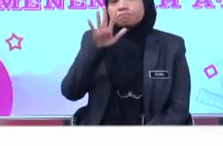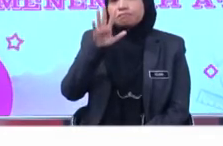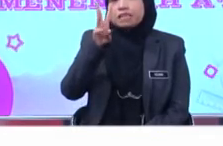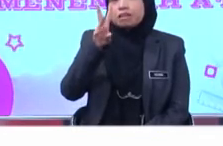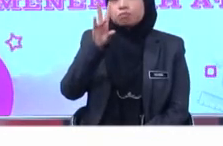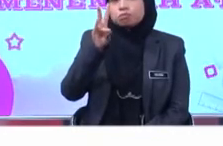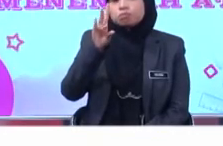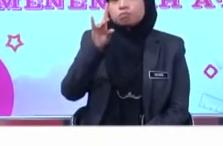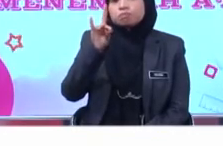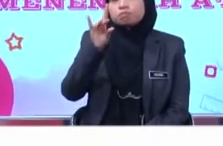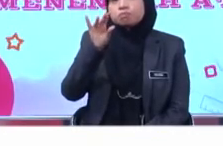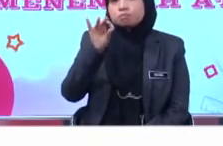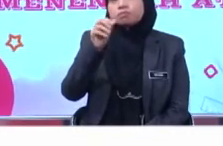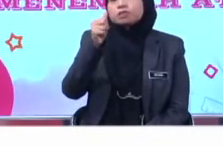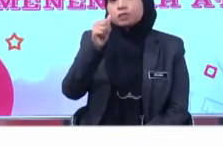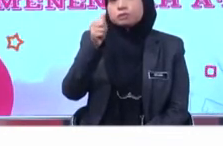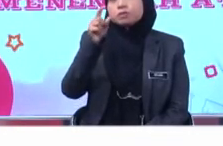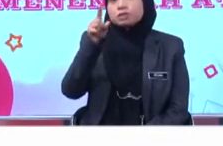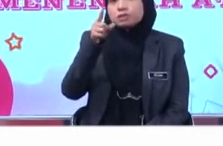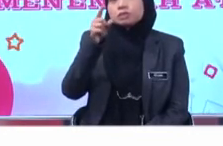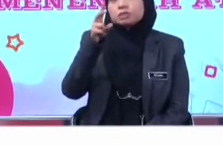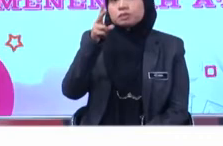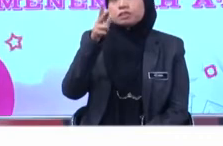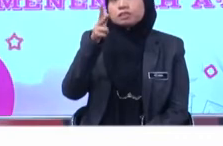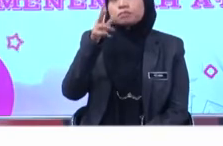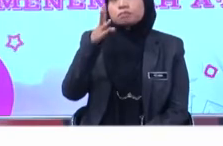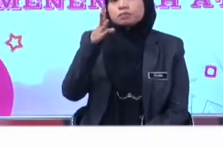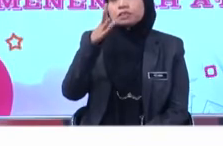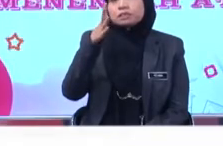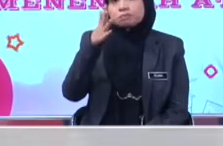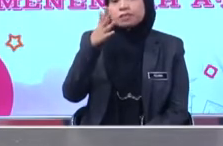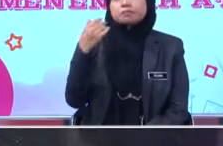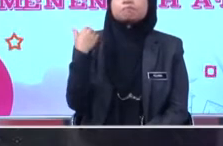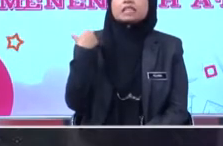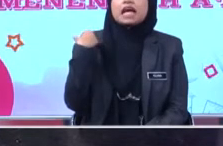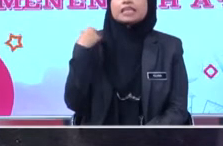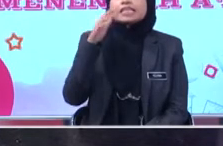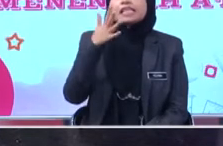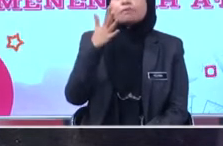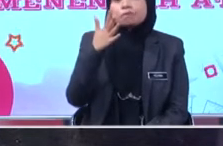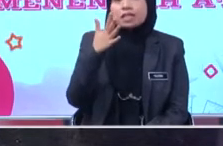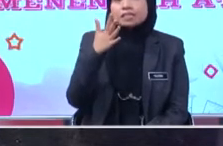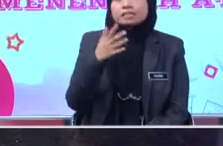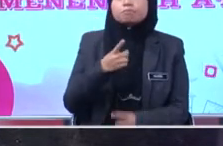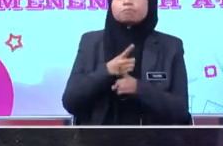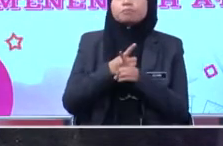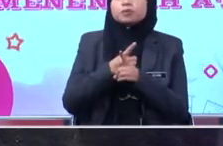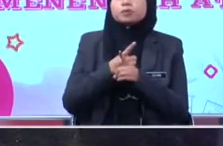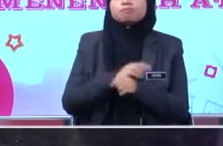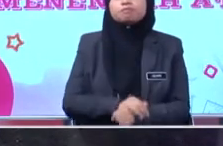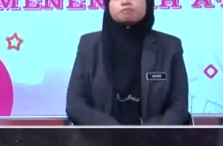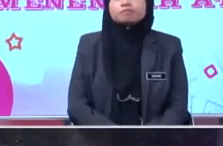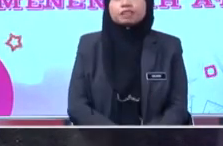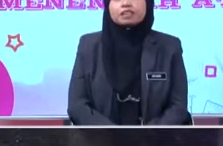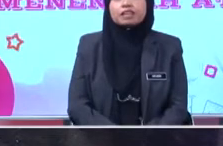123456789 10 11 12 13 15 Oke Ustaz cukup 15 huruf Arab betul ah